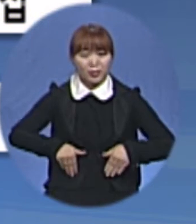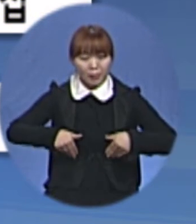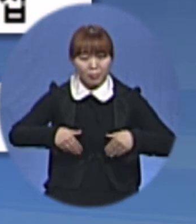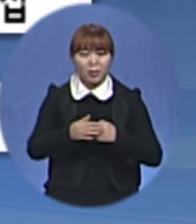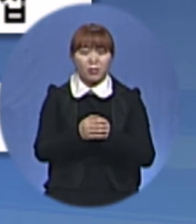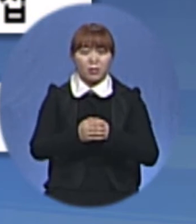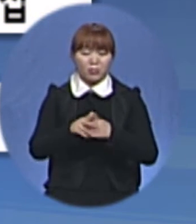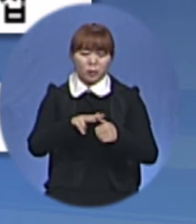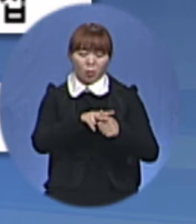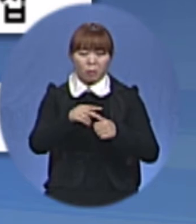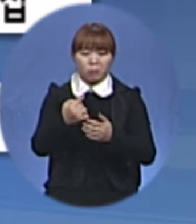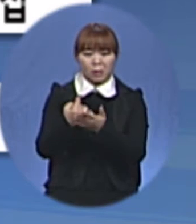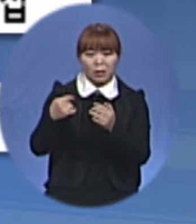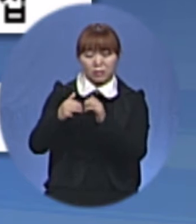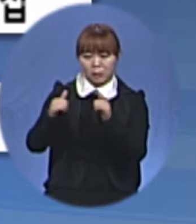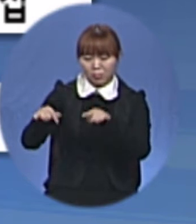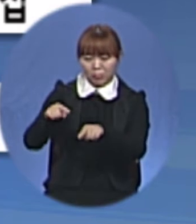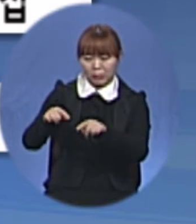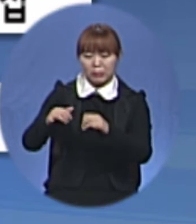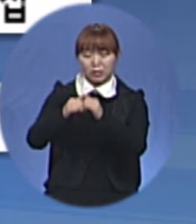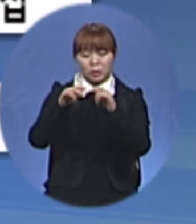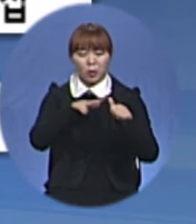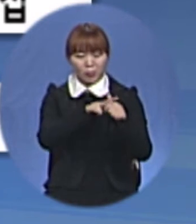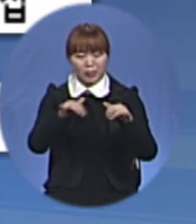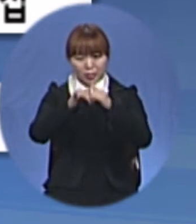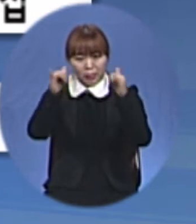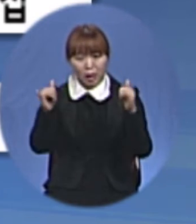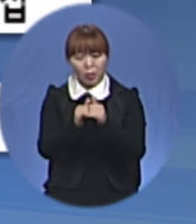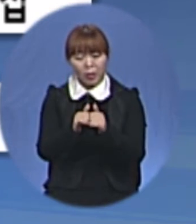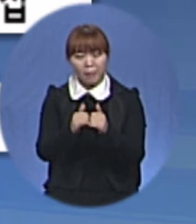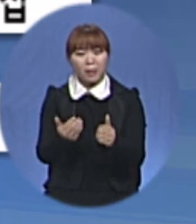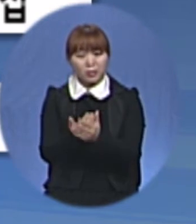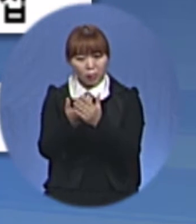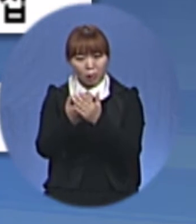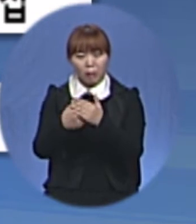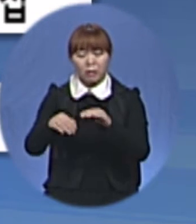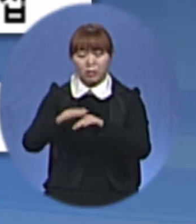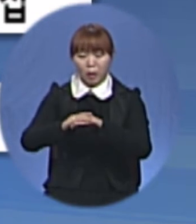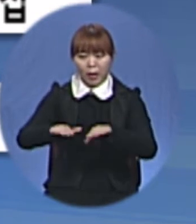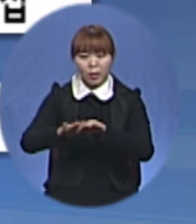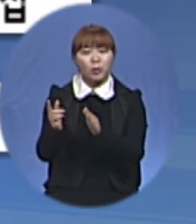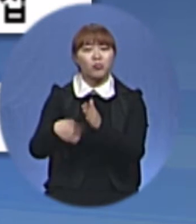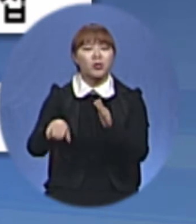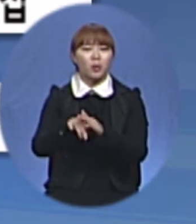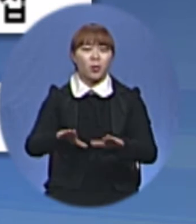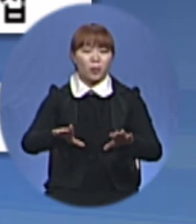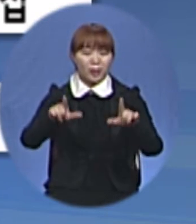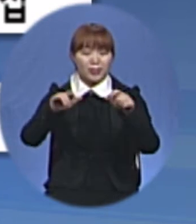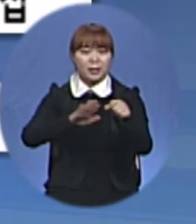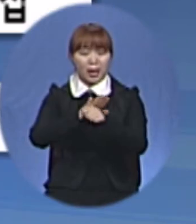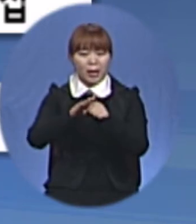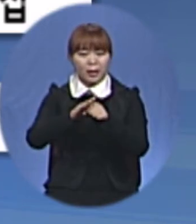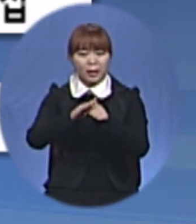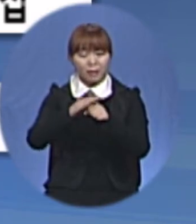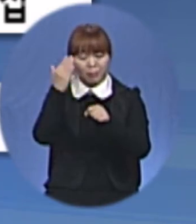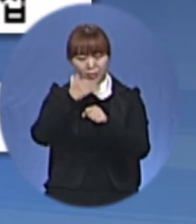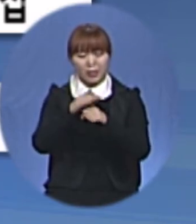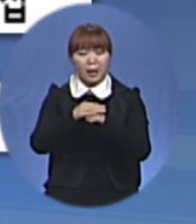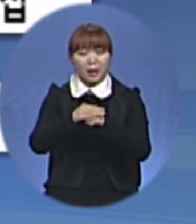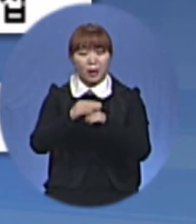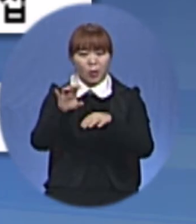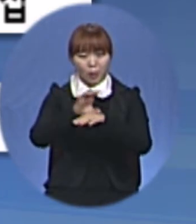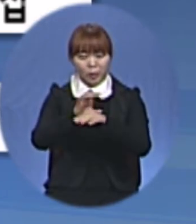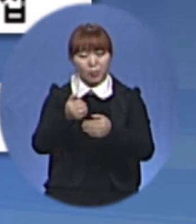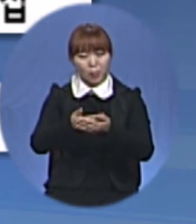경상남도가 정보 소외계층에 대한 정보와 사회의 삶의 질 향상과 정보 격차 해소를 위해 올해도 사랑의 그린 PC 보급